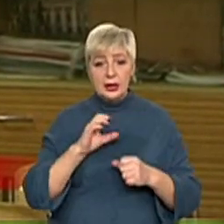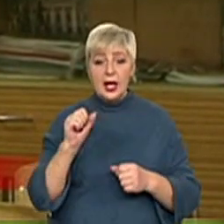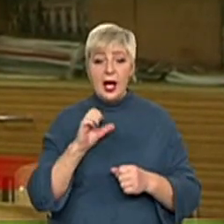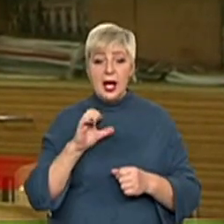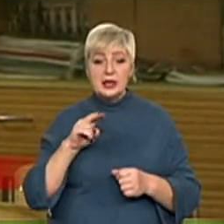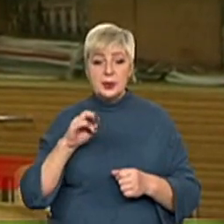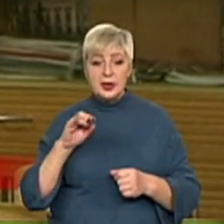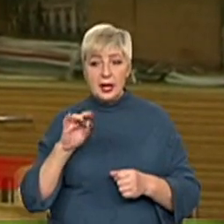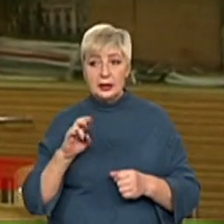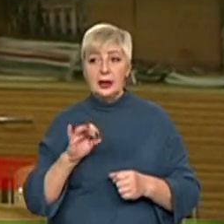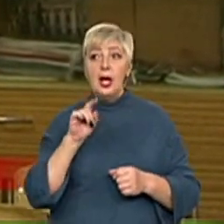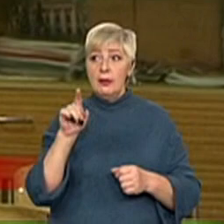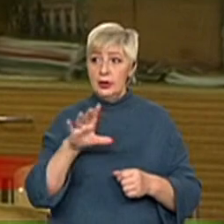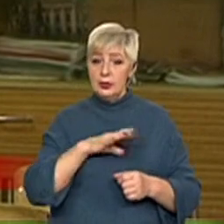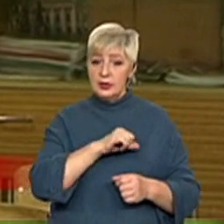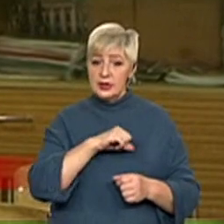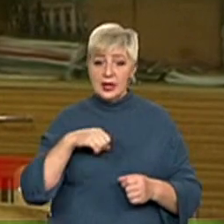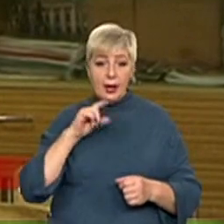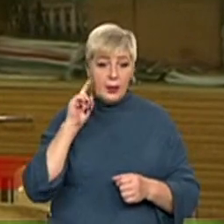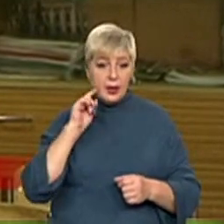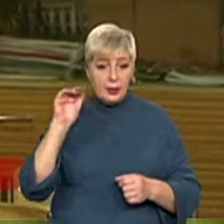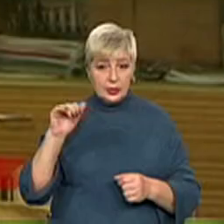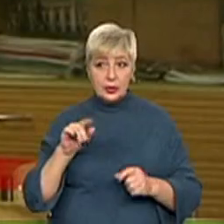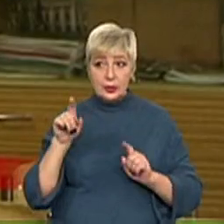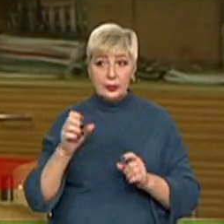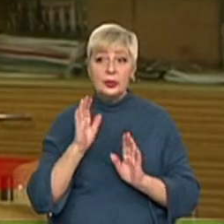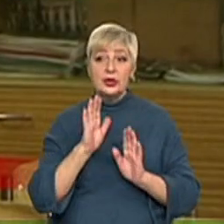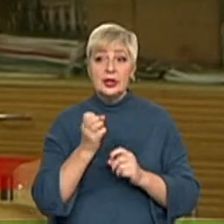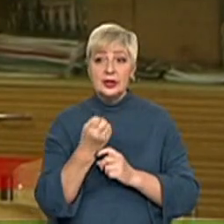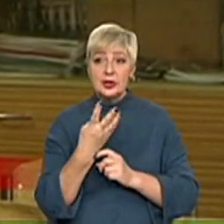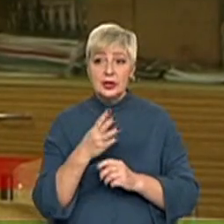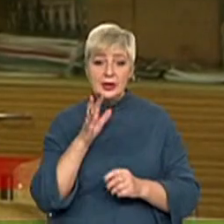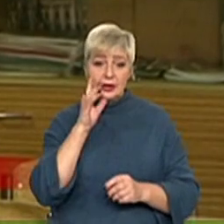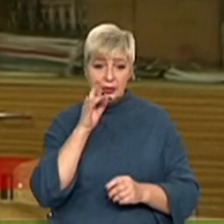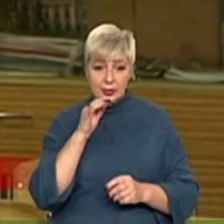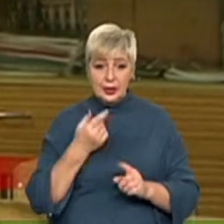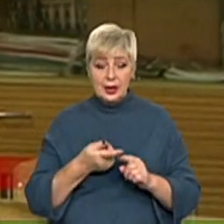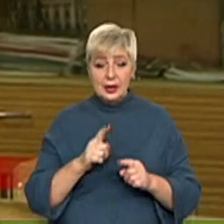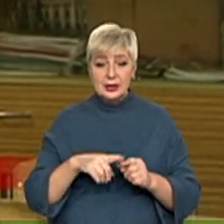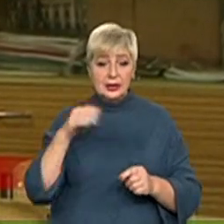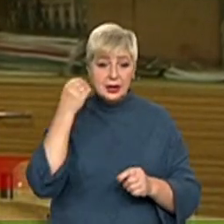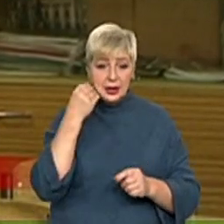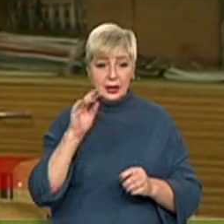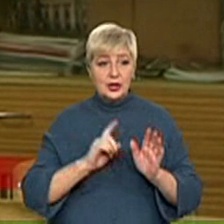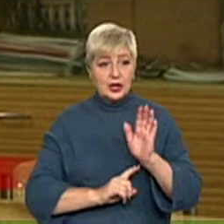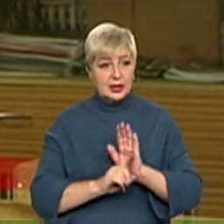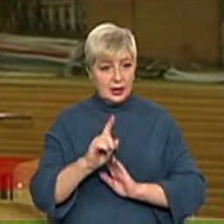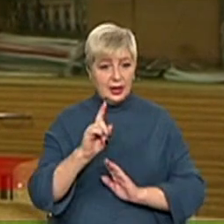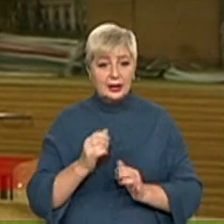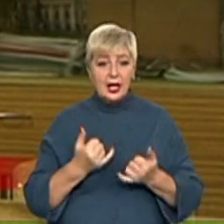а він був саме найменший учасником, йому виповнилось лише 14. Це найкращий старт для того,